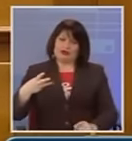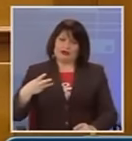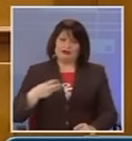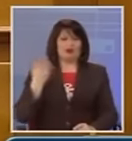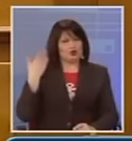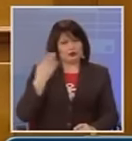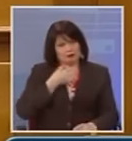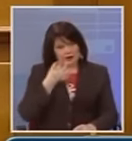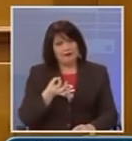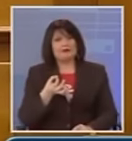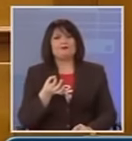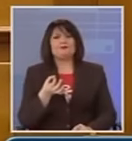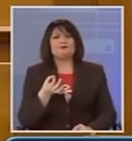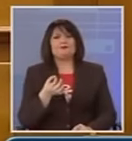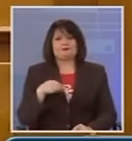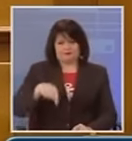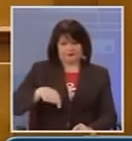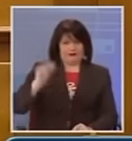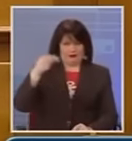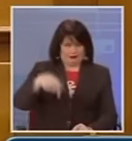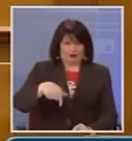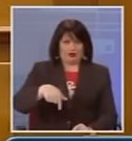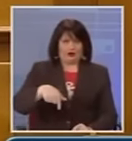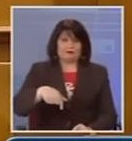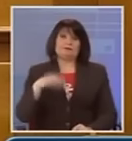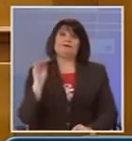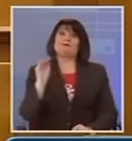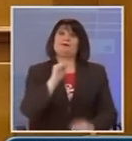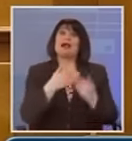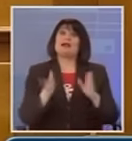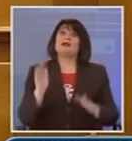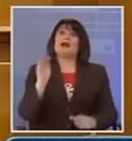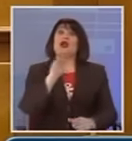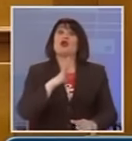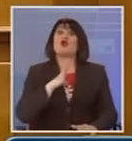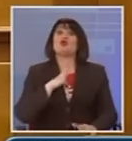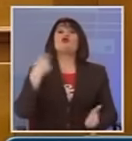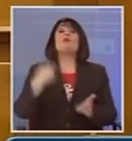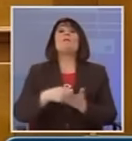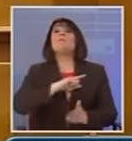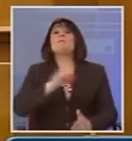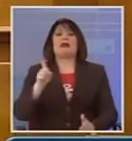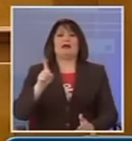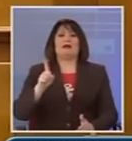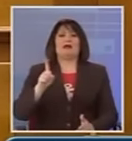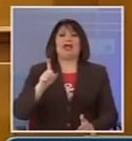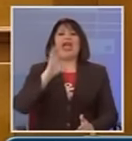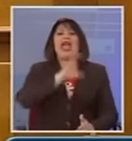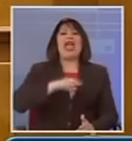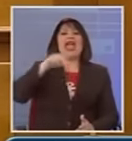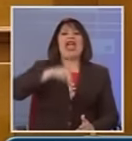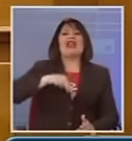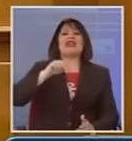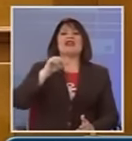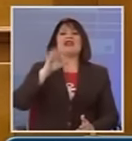αυτή που μιλάμε, και οι σημερινοί βουλευτές σας καλούσαν δημόσια τον κόσμο να μην πληρώνει τον έμφυα. Και